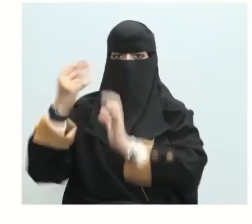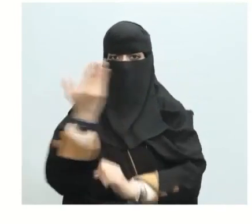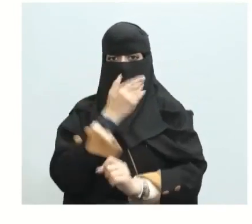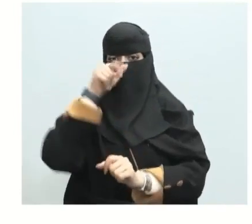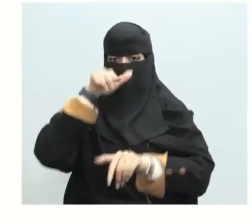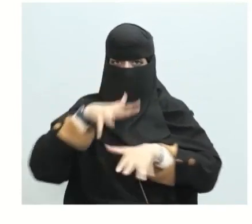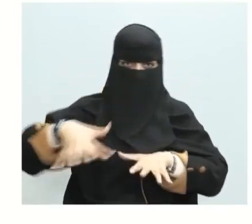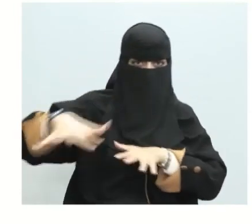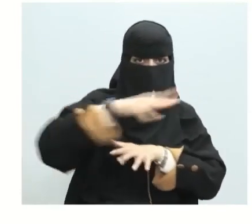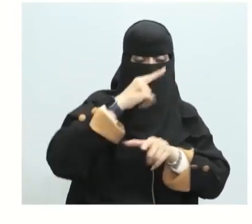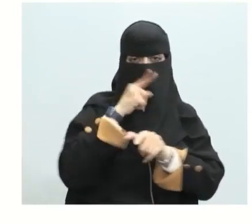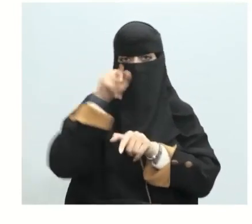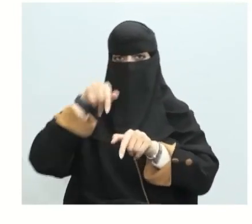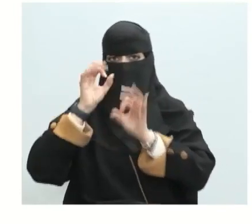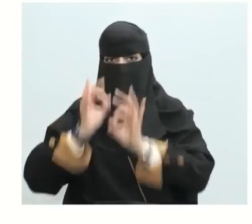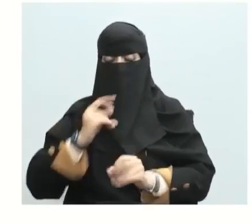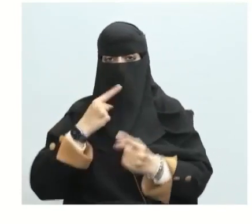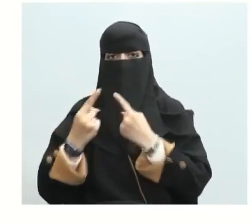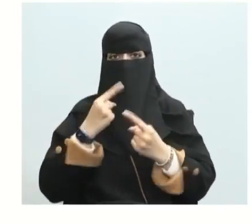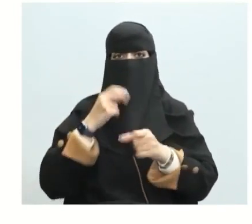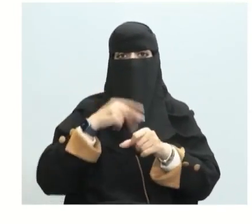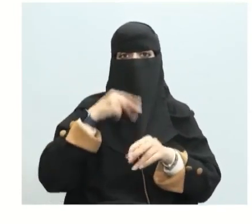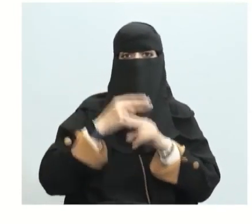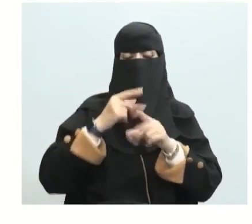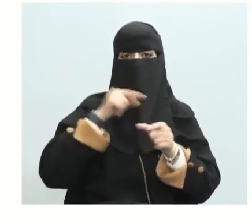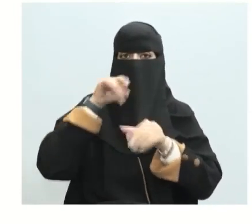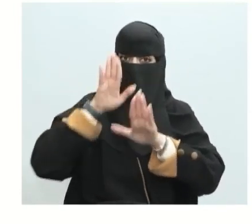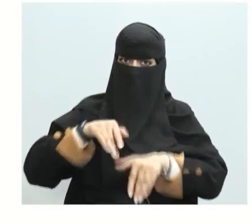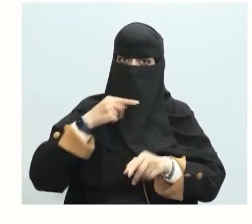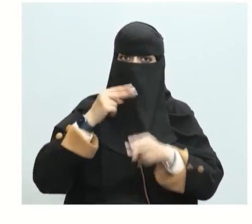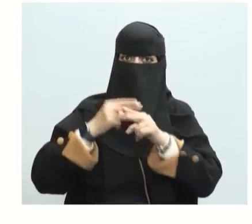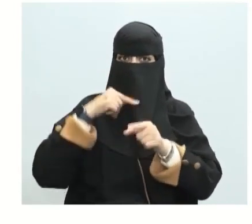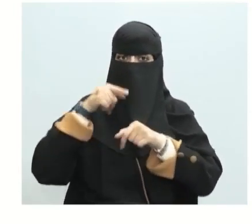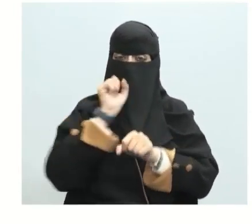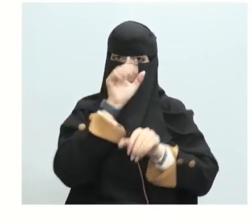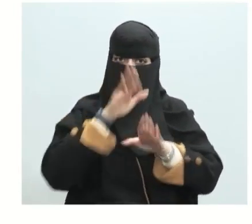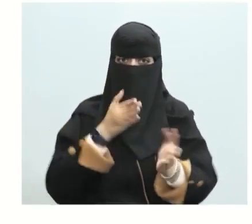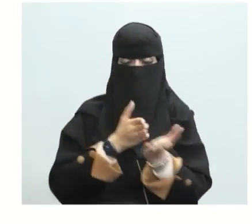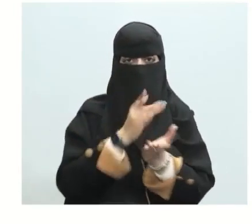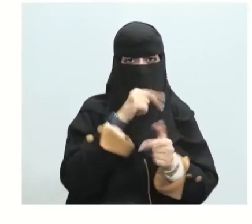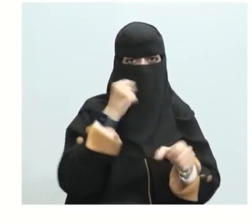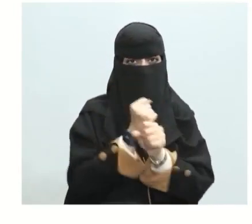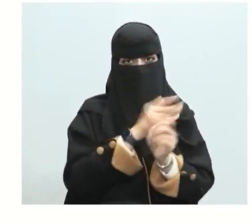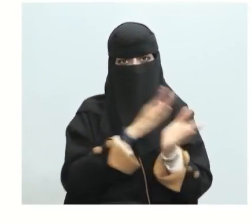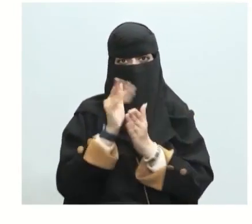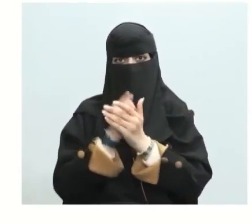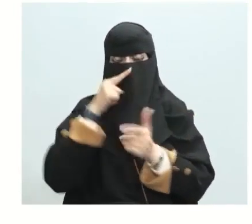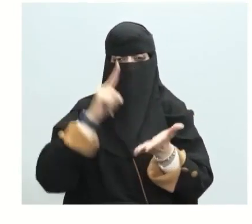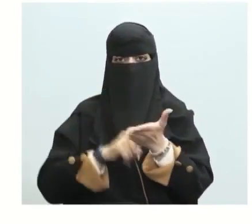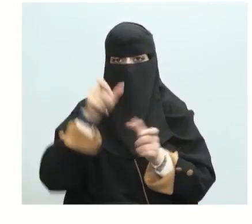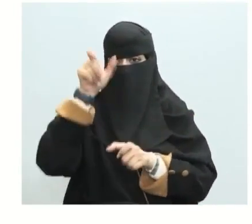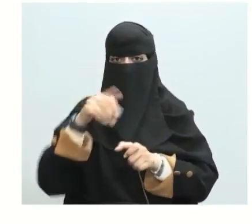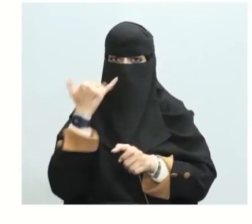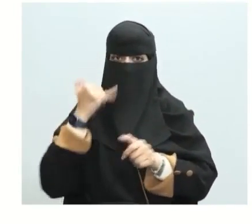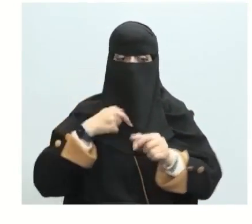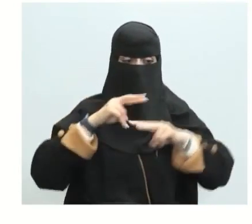شعوبهم هم من اجادوا فن الحديث وجاده الحديث اهميه خاصه في مجال الحياه العمليه فاذا كنت شابا